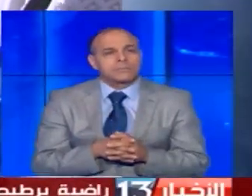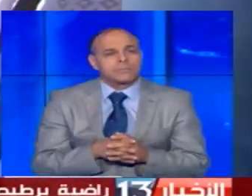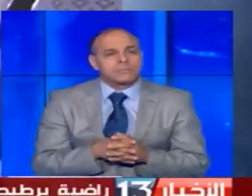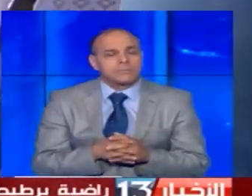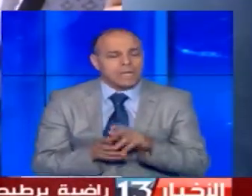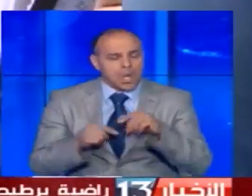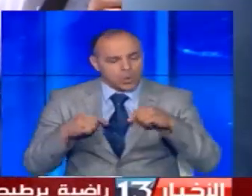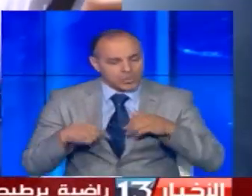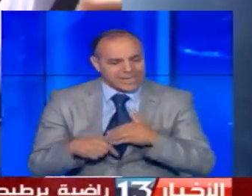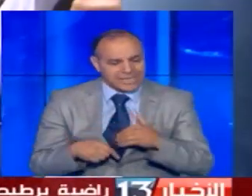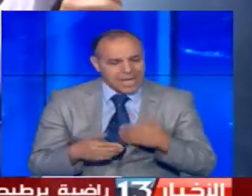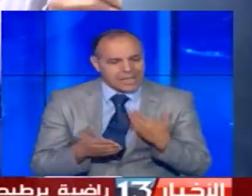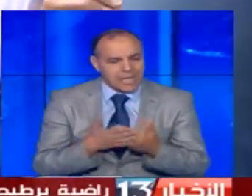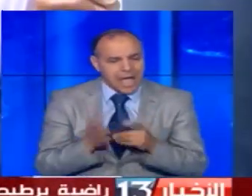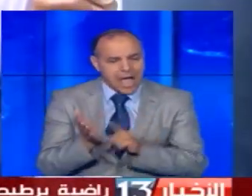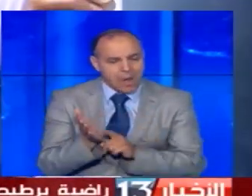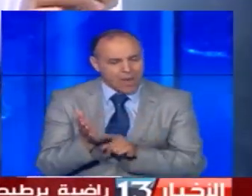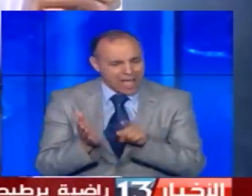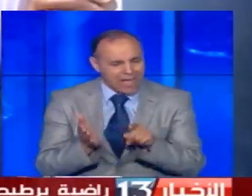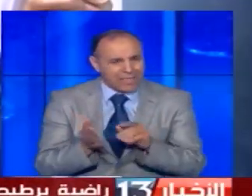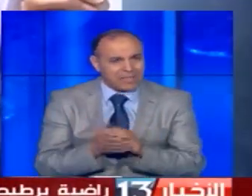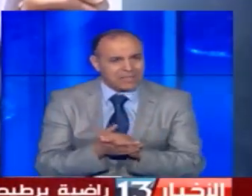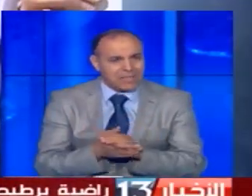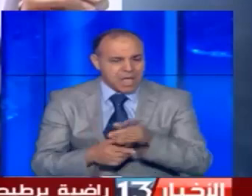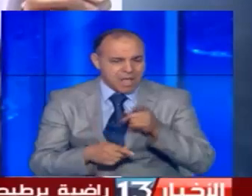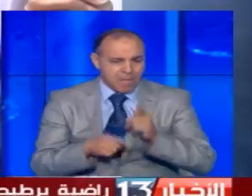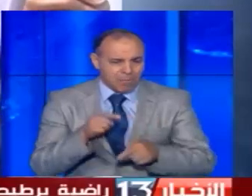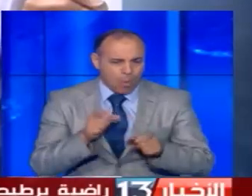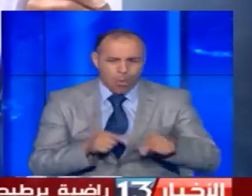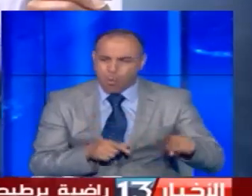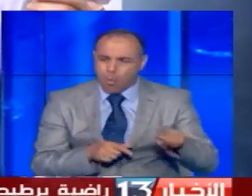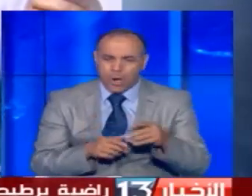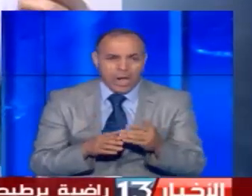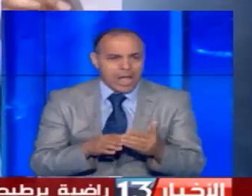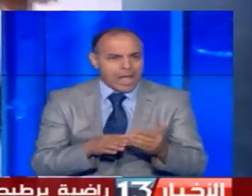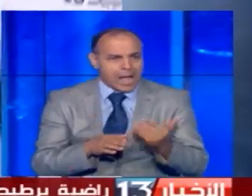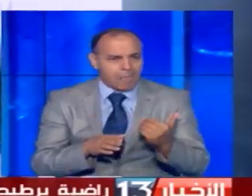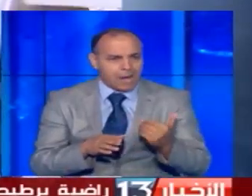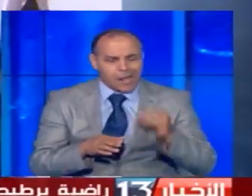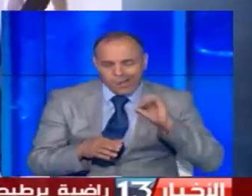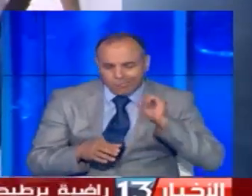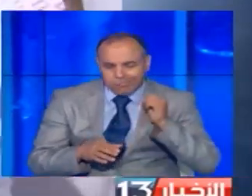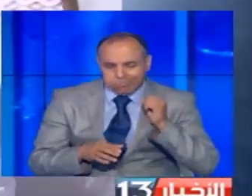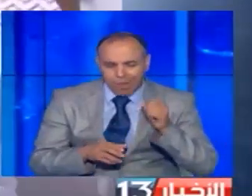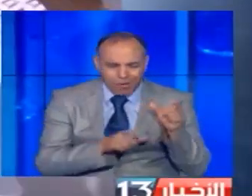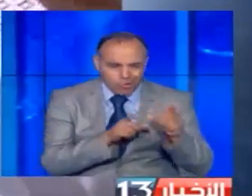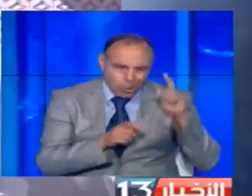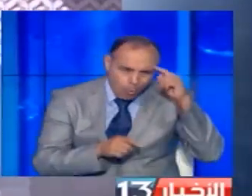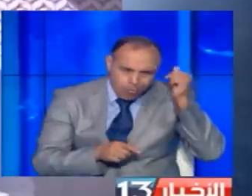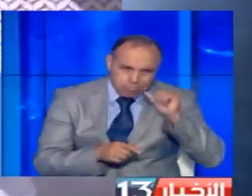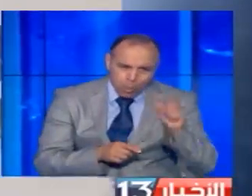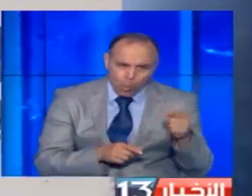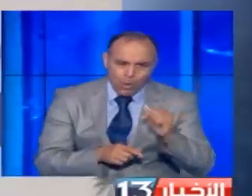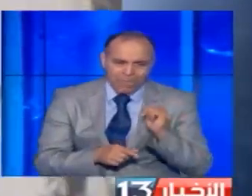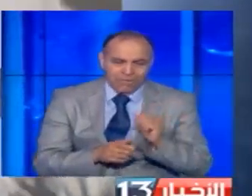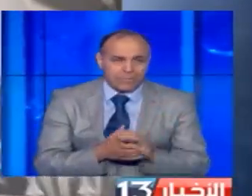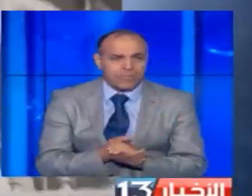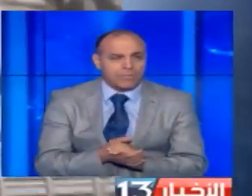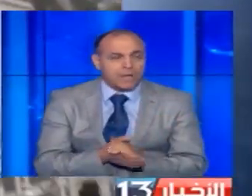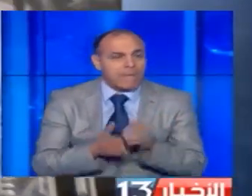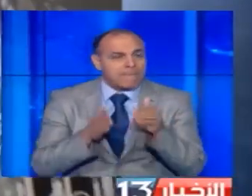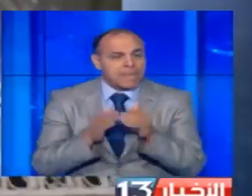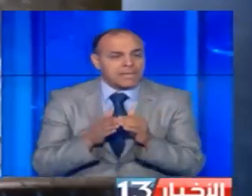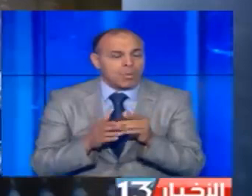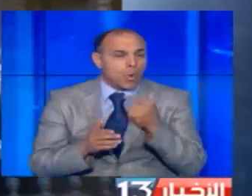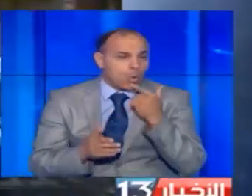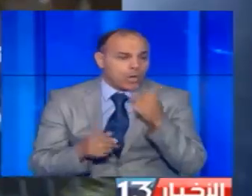تبرير القانون اللي هي لا تعرف الكل قبل ما تضغط عليها البيت ما تقوله